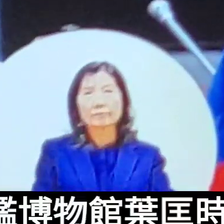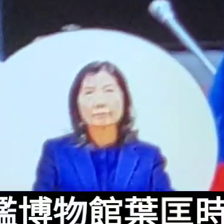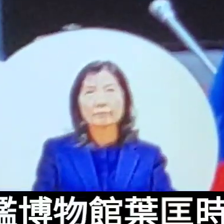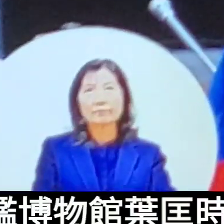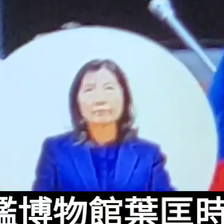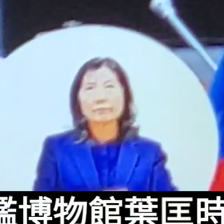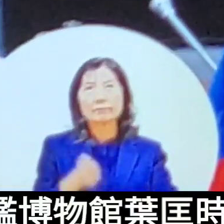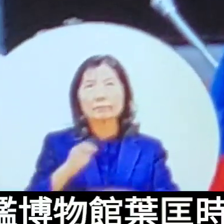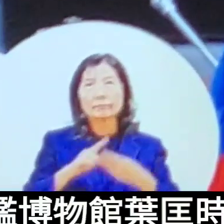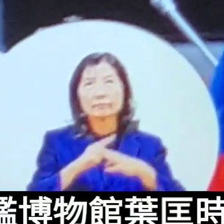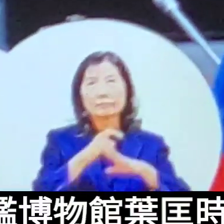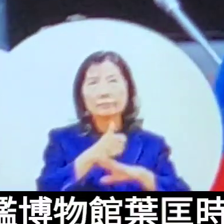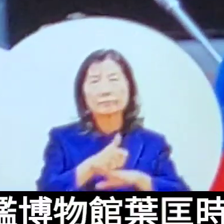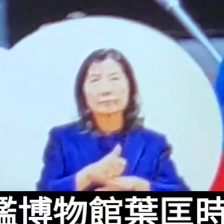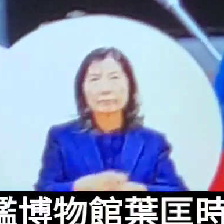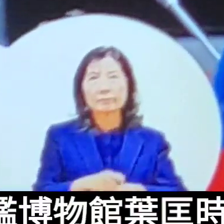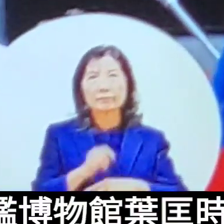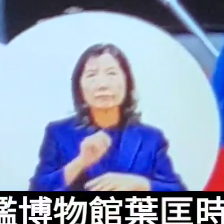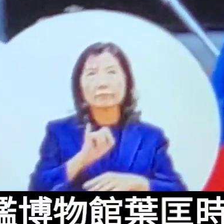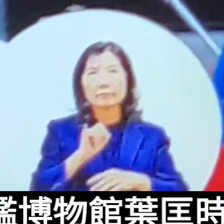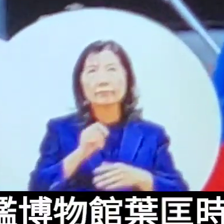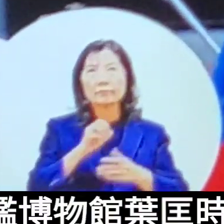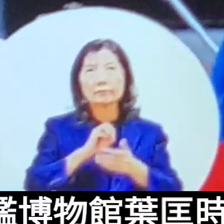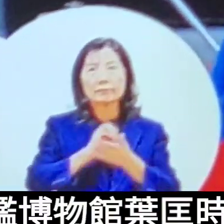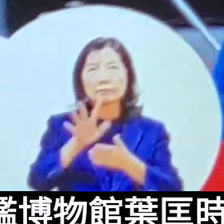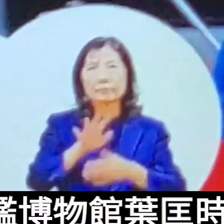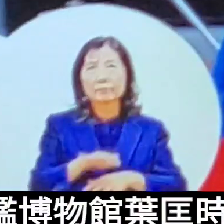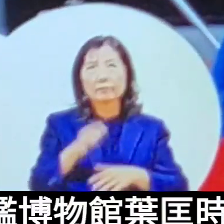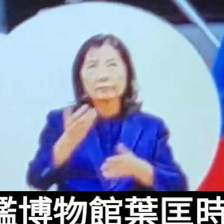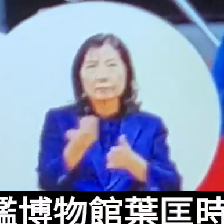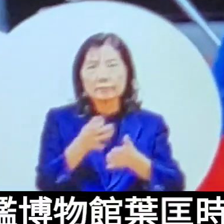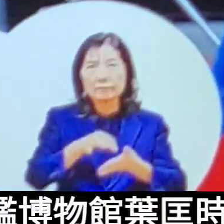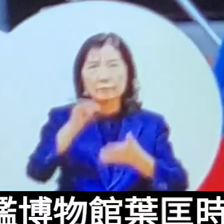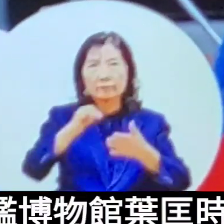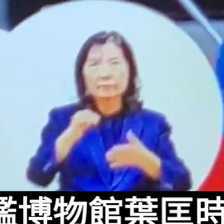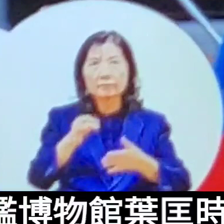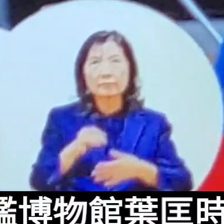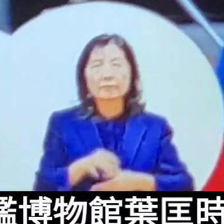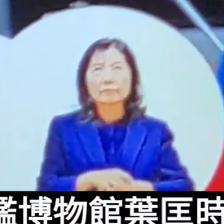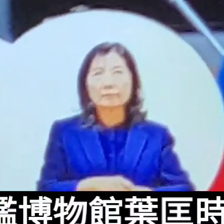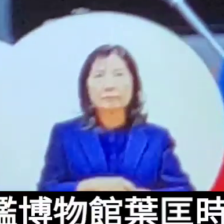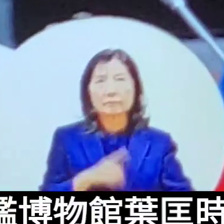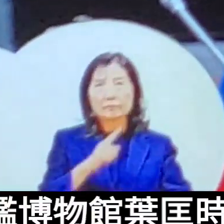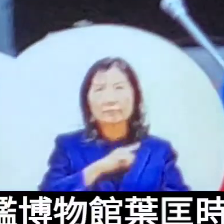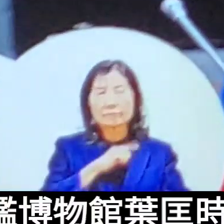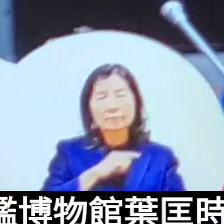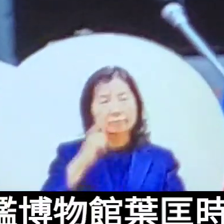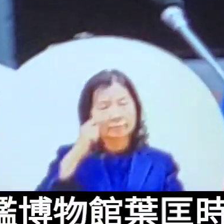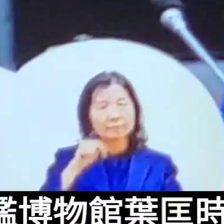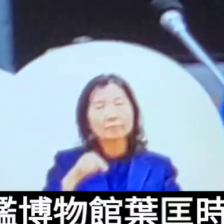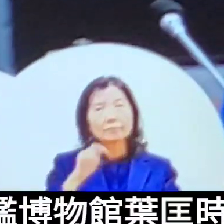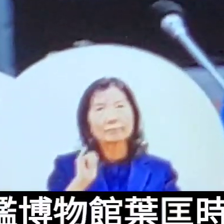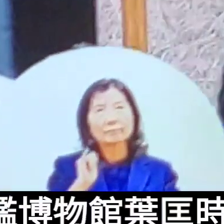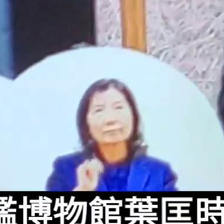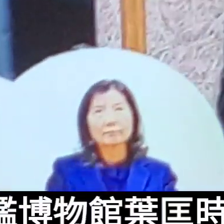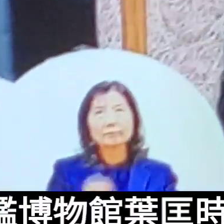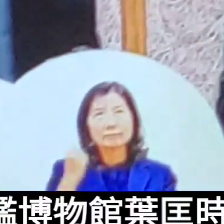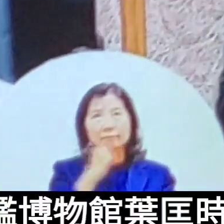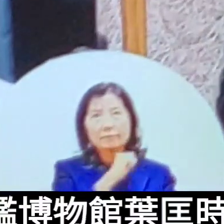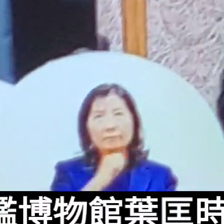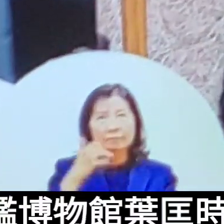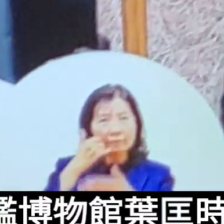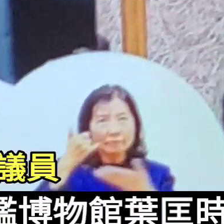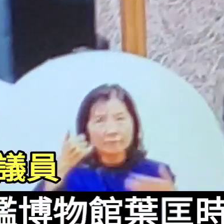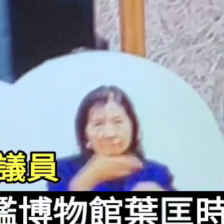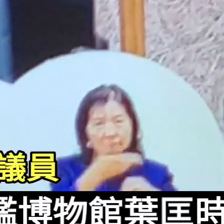赵局长 ，谢谢主席。跟议员报告，您刚才所提的这一个文，自己是觉得非常好，因为台湾是个海岛